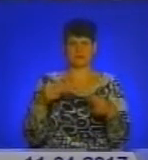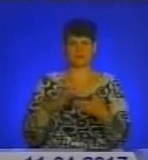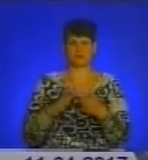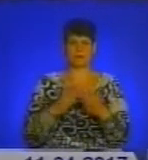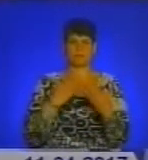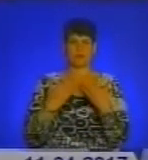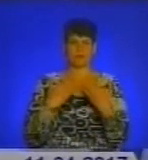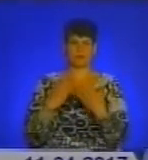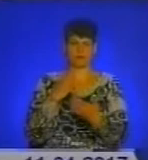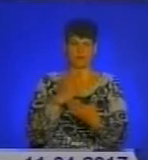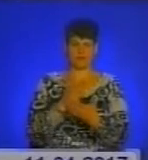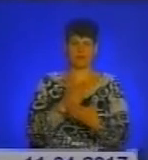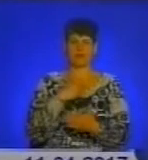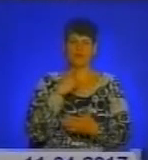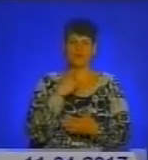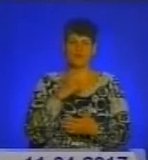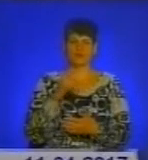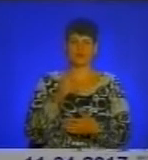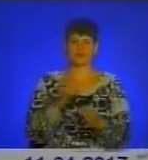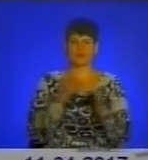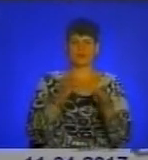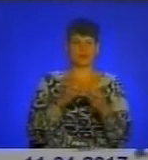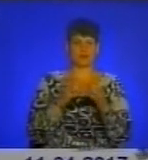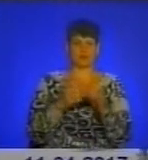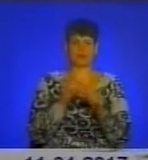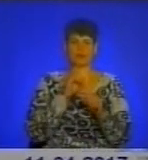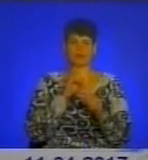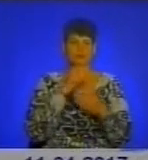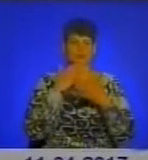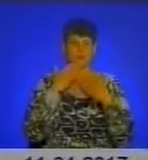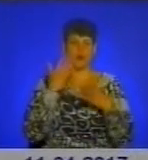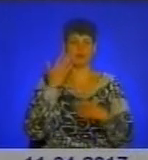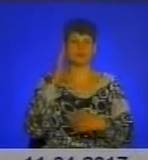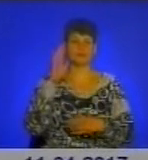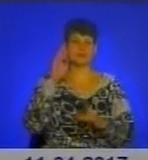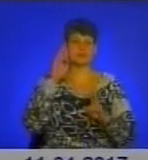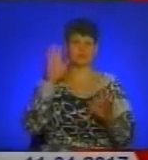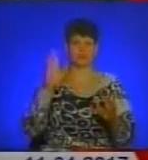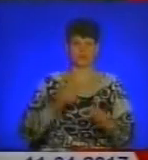які ведуться. Проте зазначає, що жодних результатів ще немає і коли будуть – невідомо.